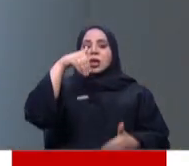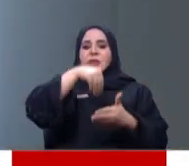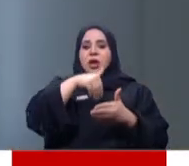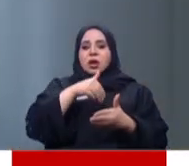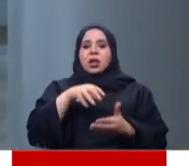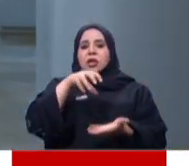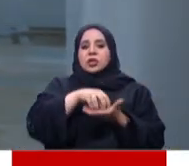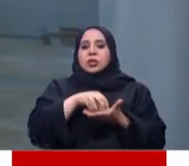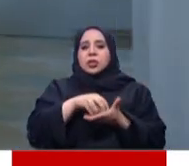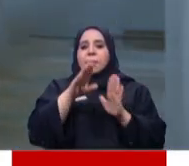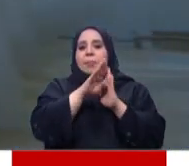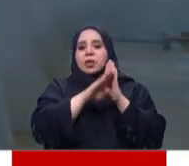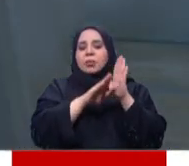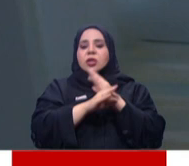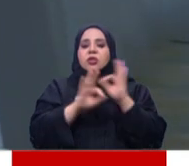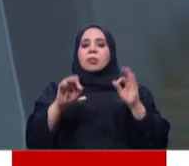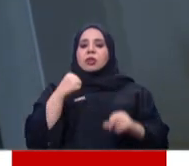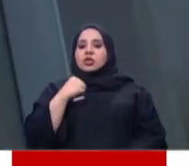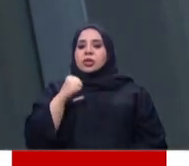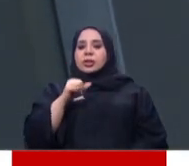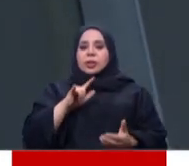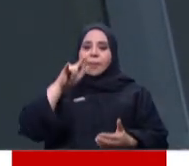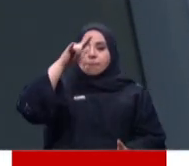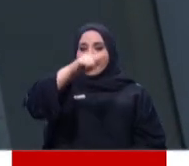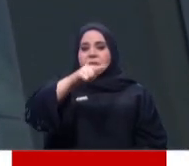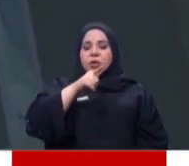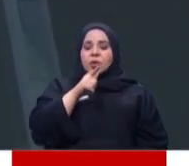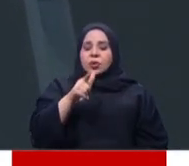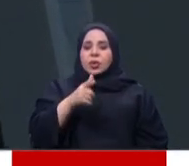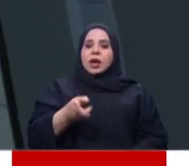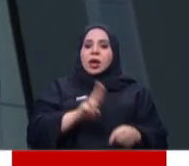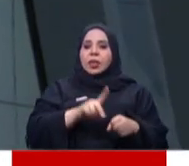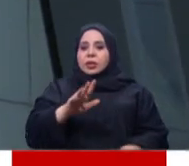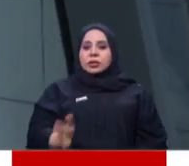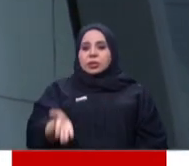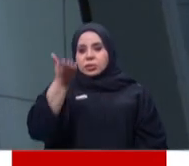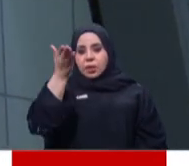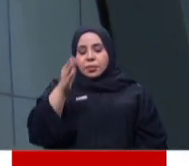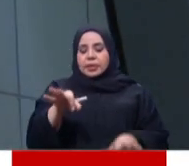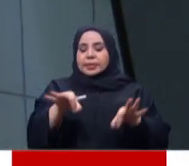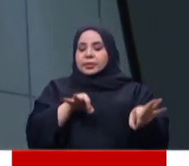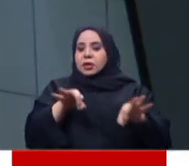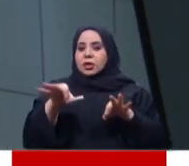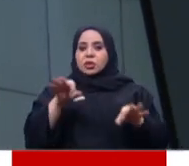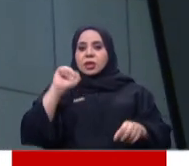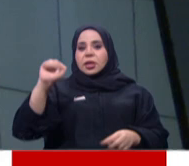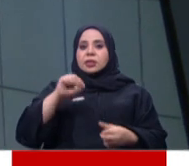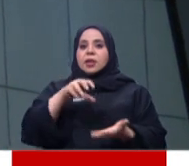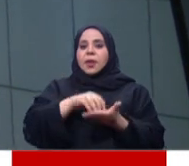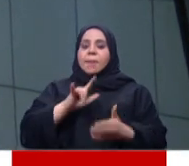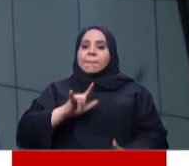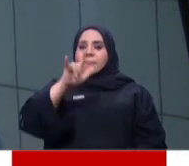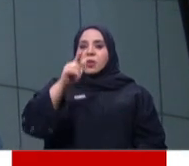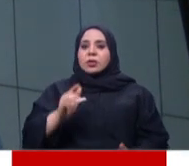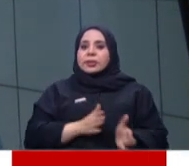والشامل لتحديث مطار البحرين الدولي، والذي صمم خصيصا للارتقاء بالمكانة الاستراتيجية للمطار وتحفيز النمو